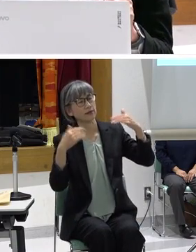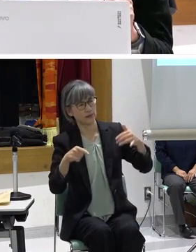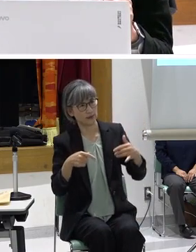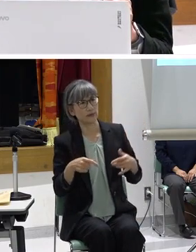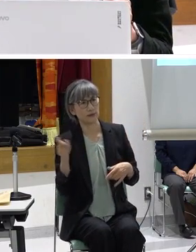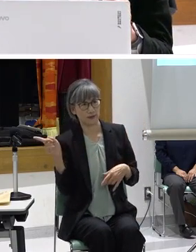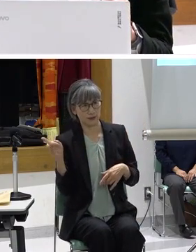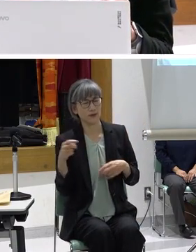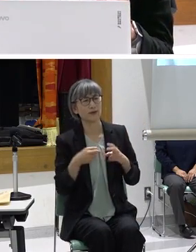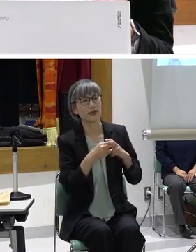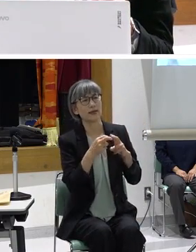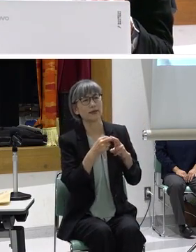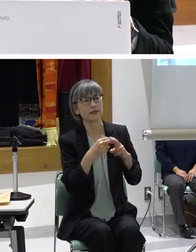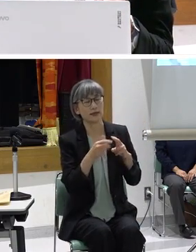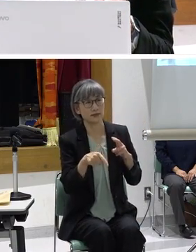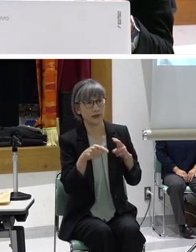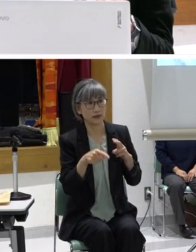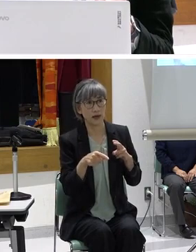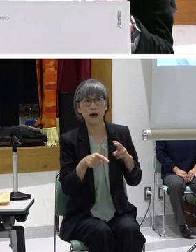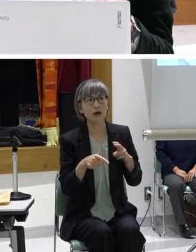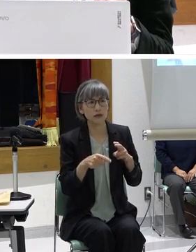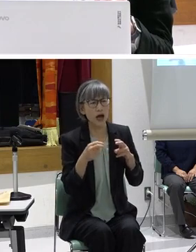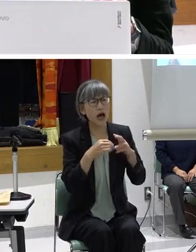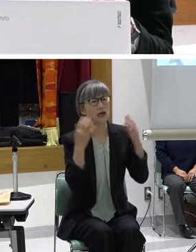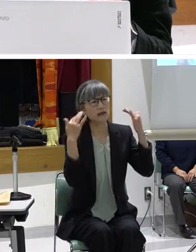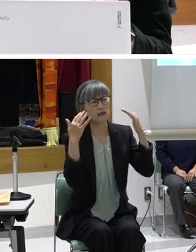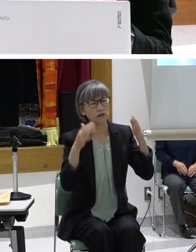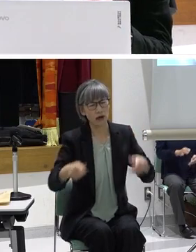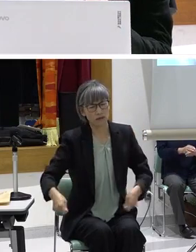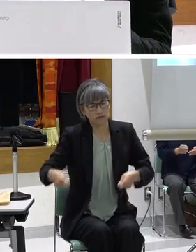ないといけないですよね。それがいらなくなるんです。